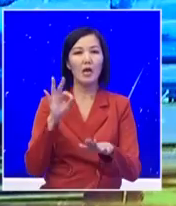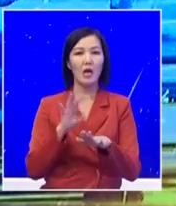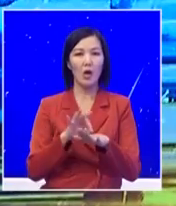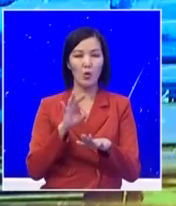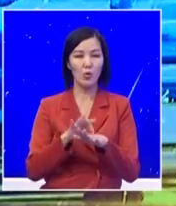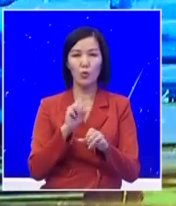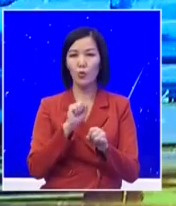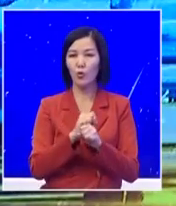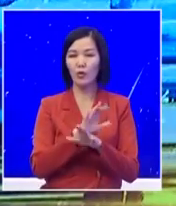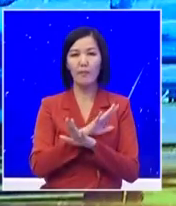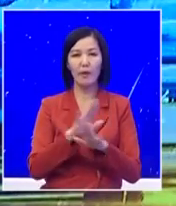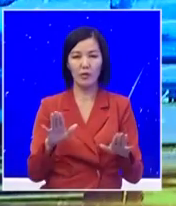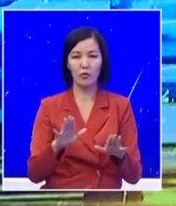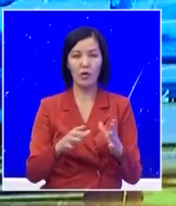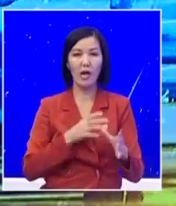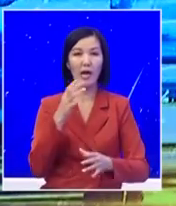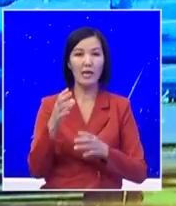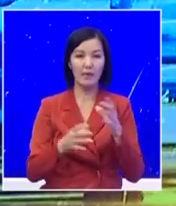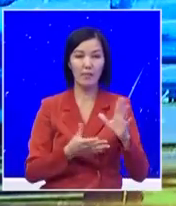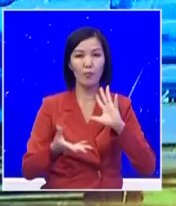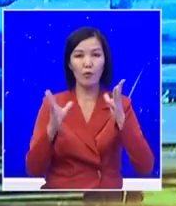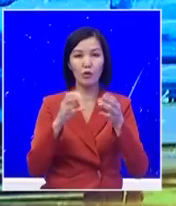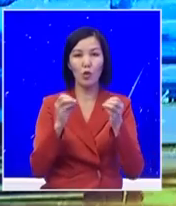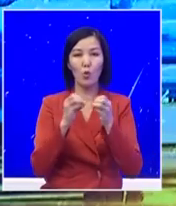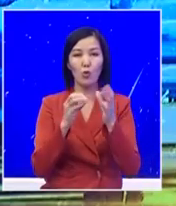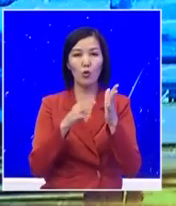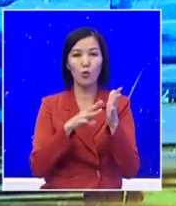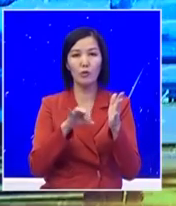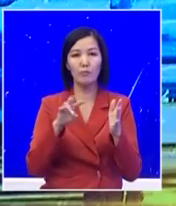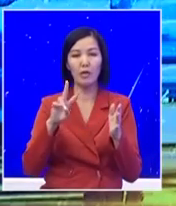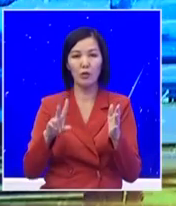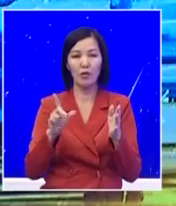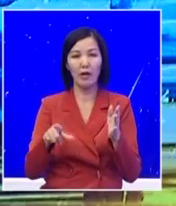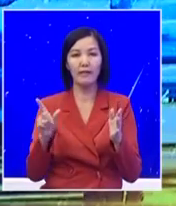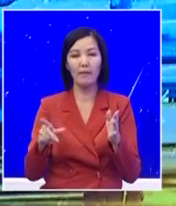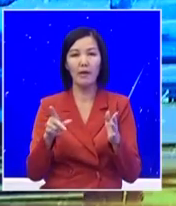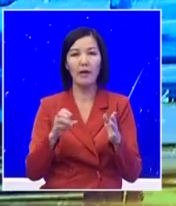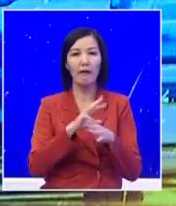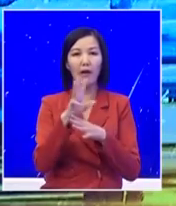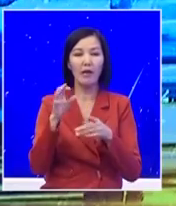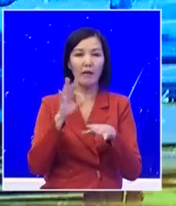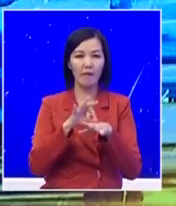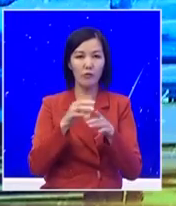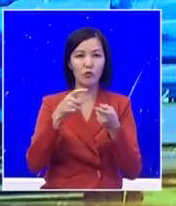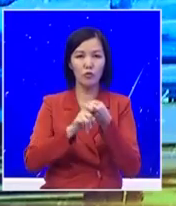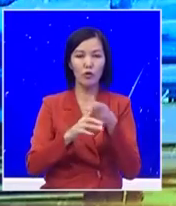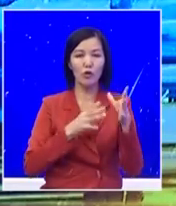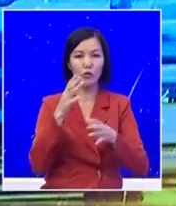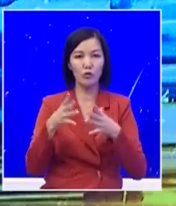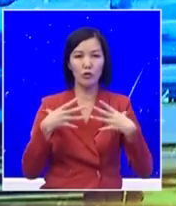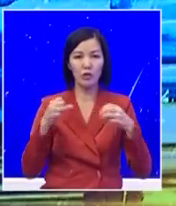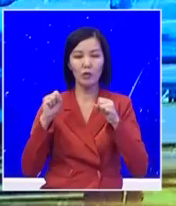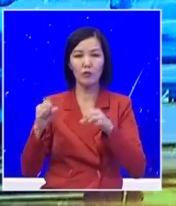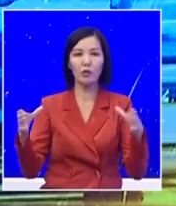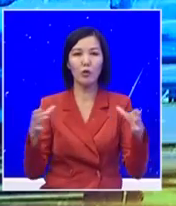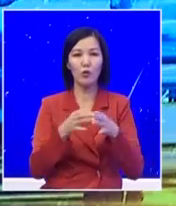Шартарапқа шолу жасасақ, індет дес бермей тұр. Әлем бойынша 19 миллион адам коронавирус инфекциясын жұқтырды. Дүниежүзілік